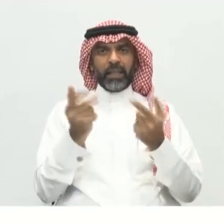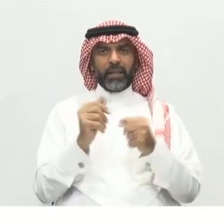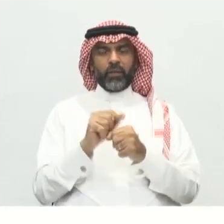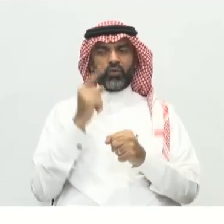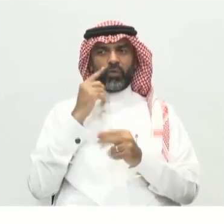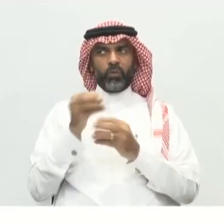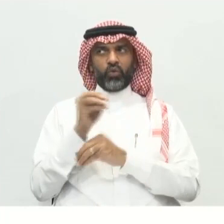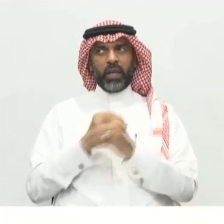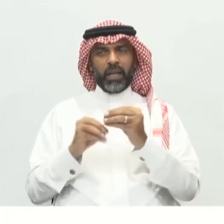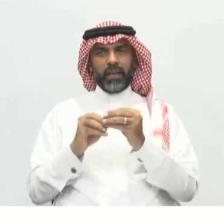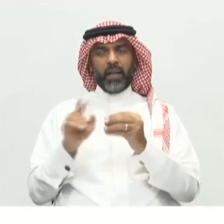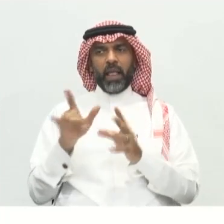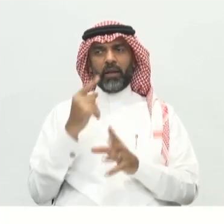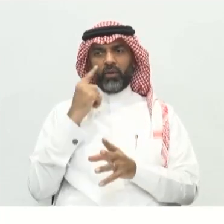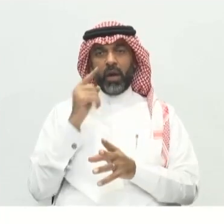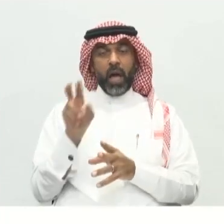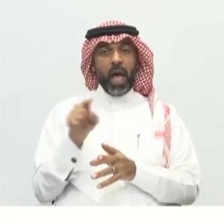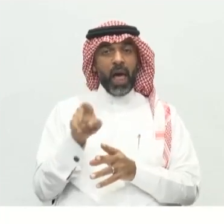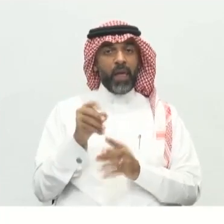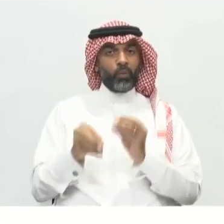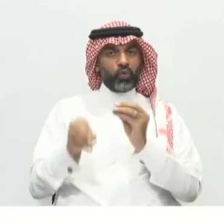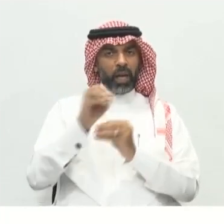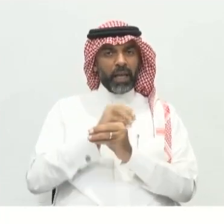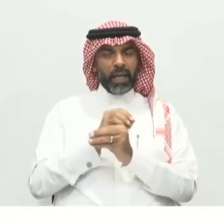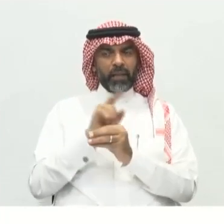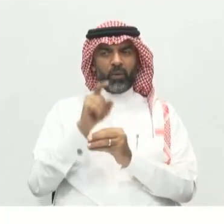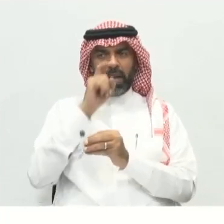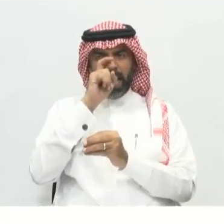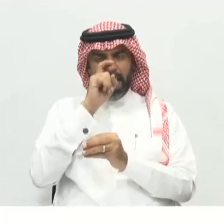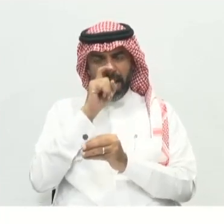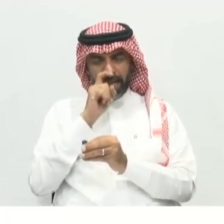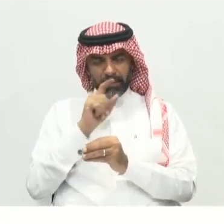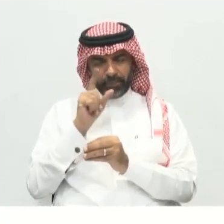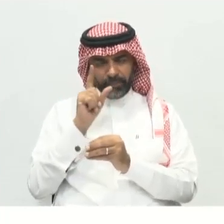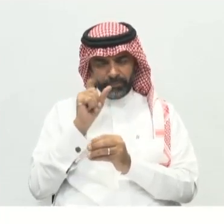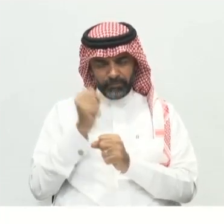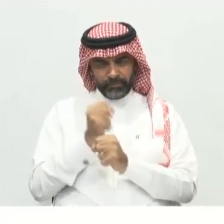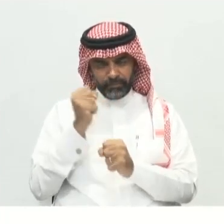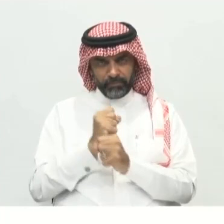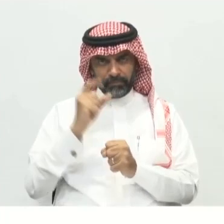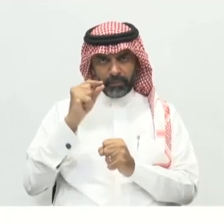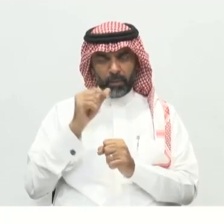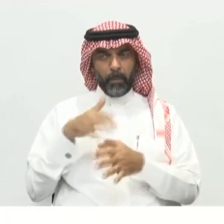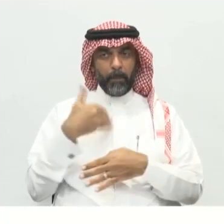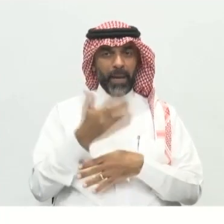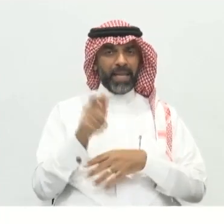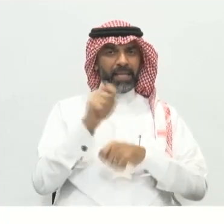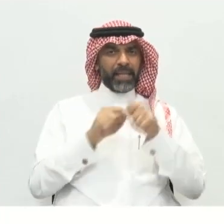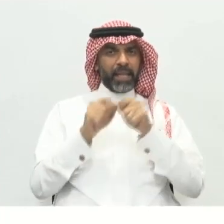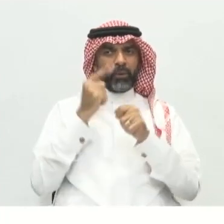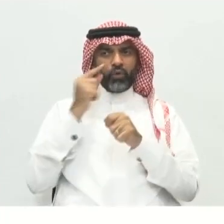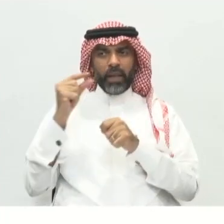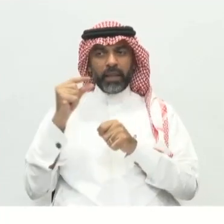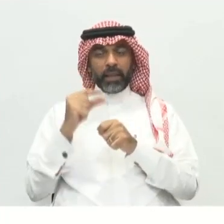المتغيرات حيث تمثل هذه المتغيرات القيم التي يجب تحسينها ثم يتم استخدامها لتحديد الداله